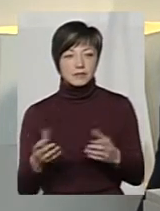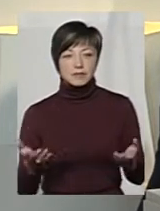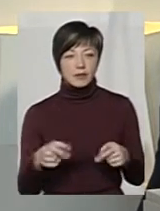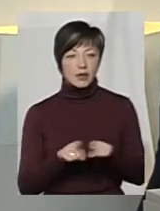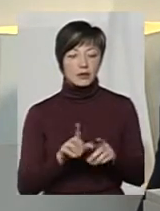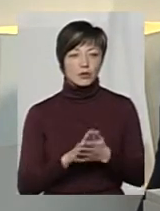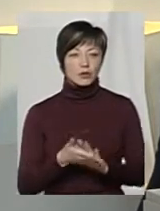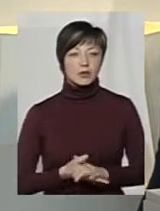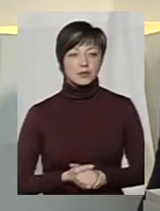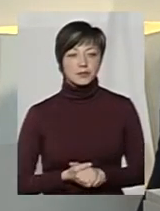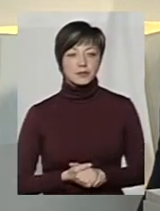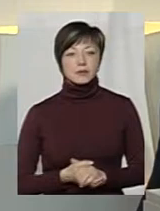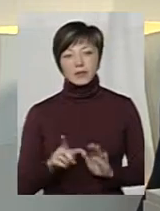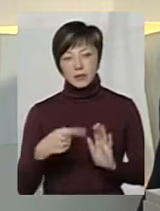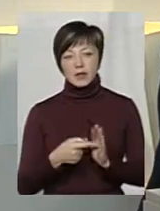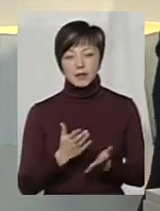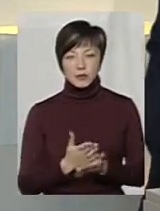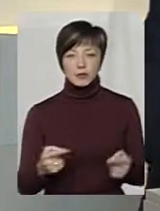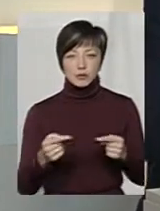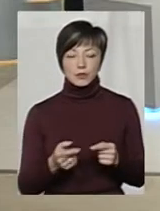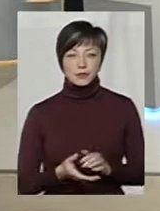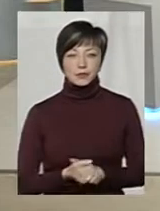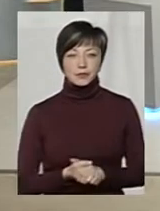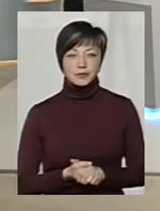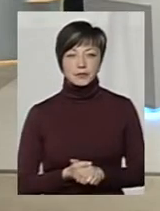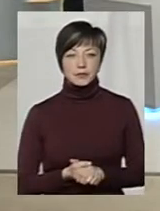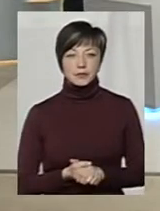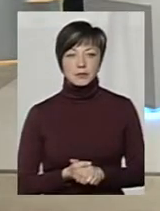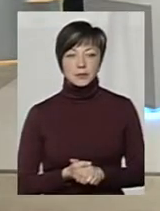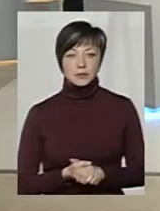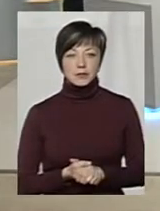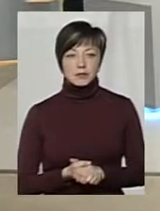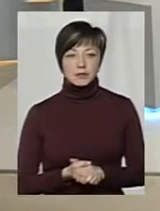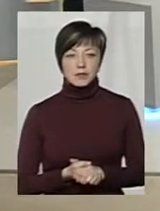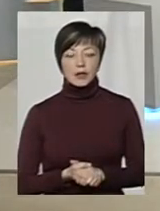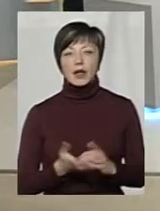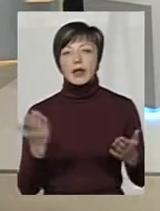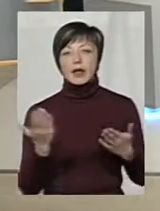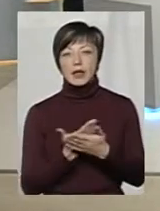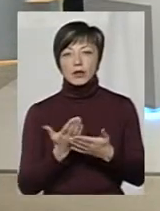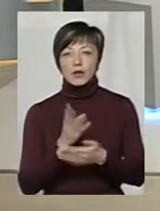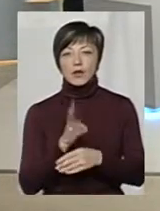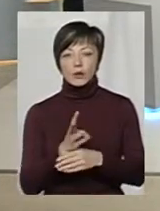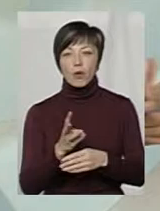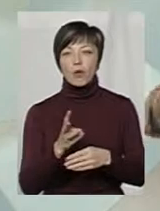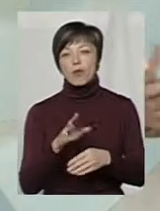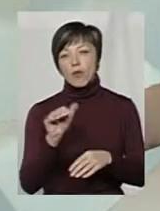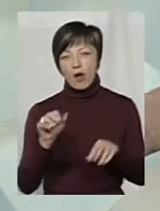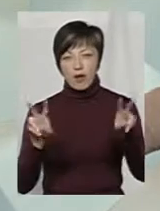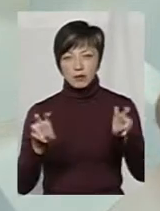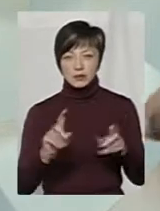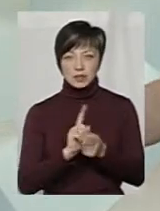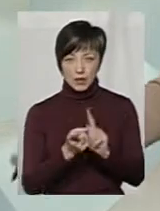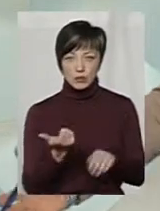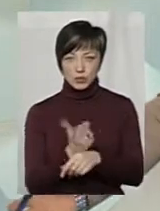така ситуація. Хоча питання є, безумовно, до нього потрібно. Уточнення, от мене цікавить, кіновідеопрокат. Так. Чи вони стали там більше